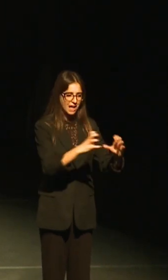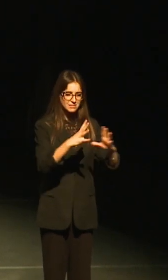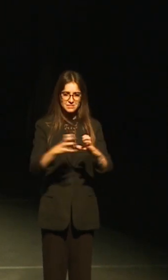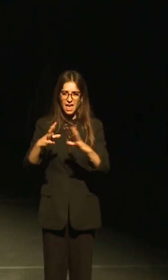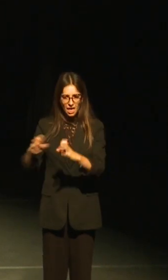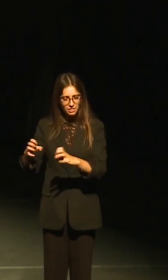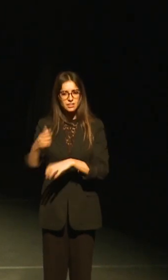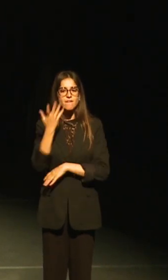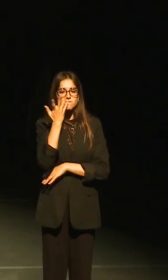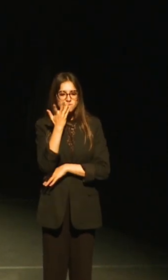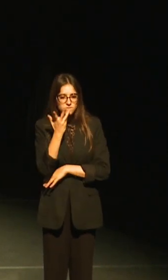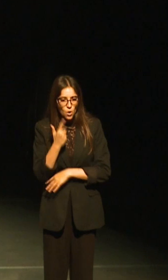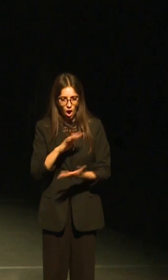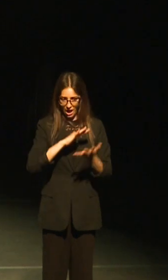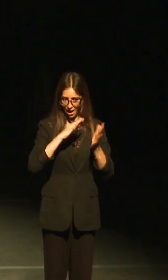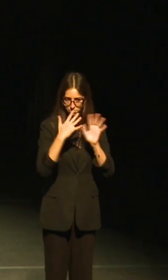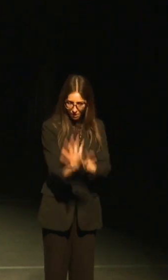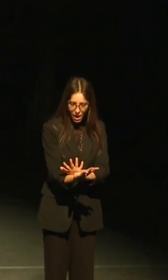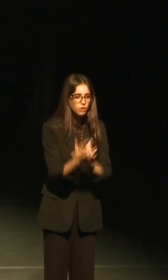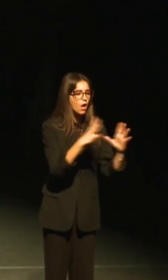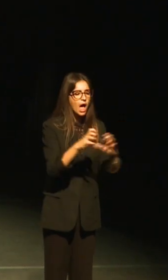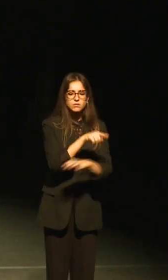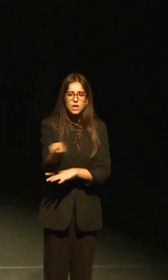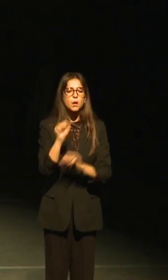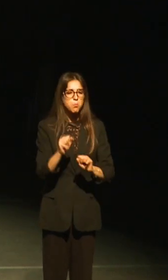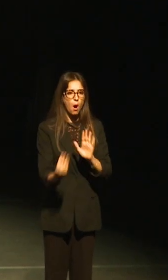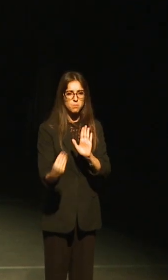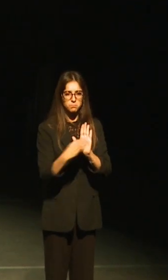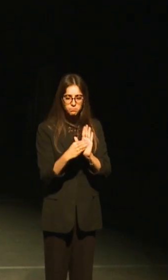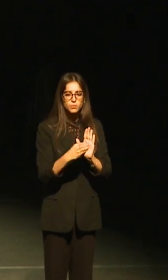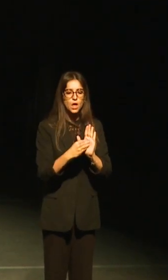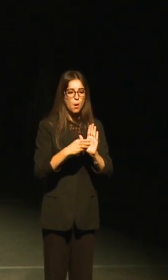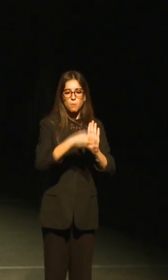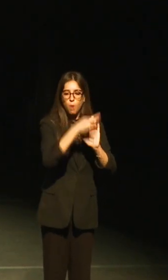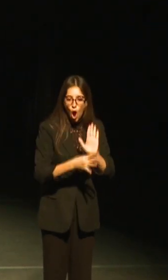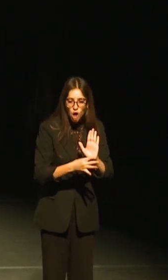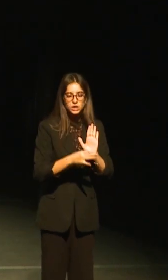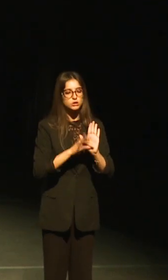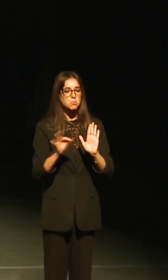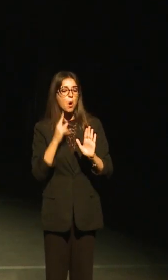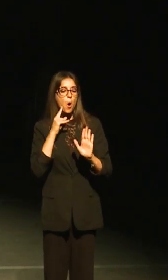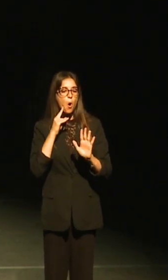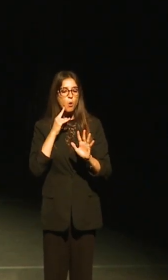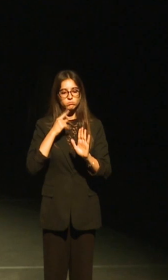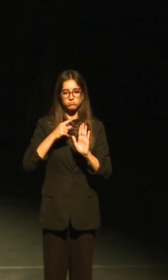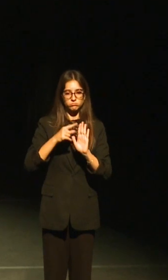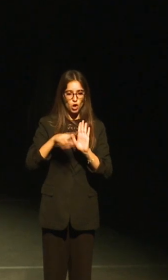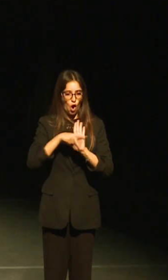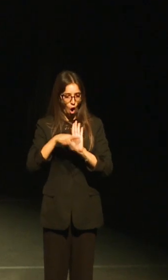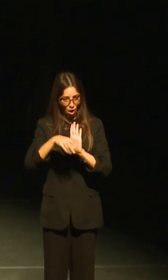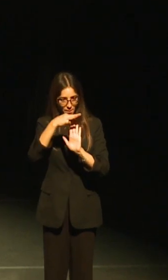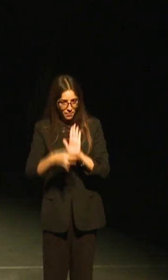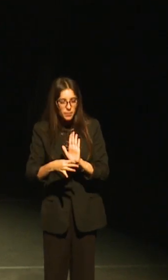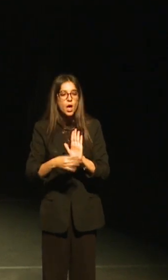possono introdurre tutta una serie di polizze di trattamenti che equiparano le coppie omosessuali alle